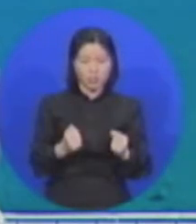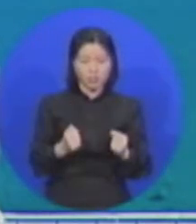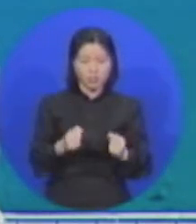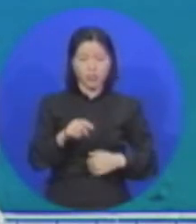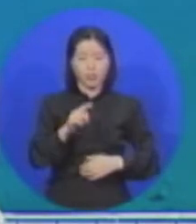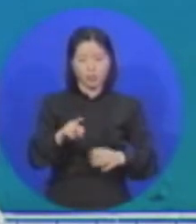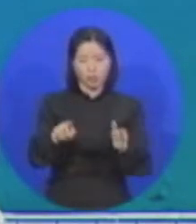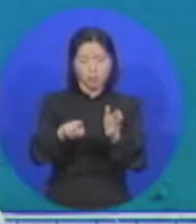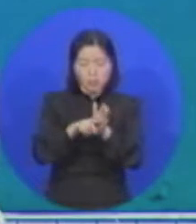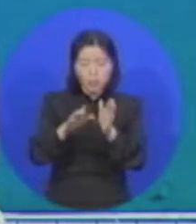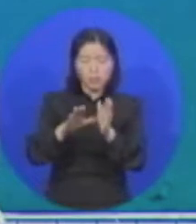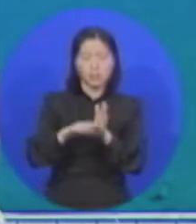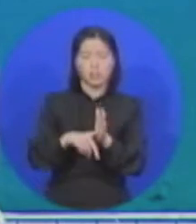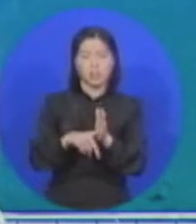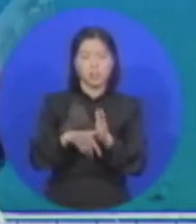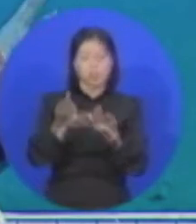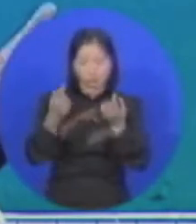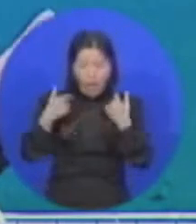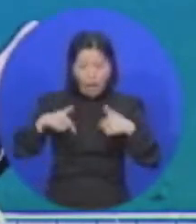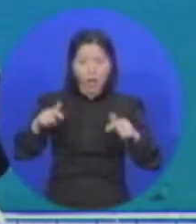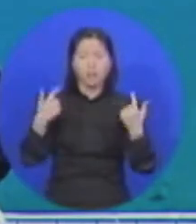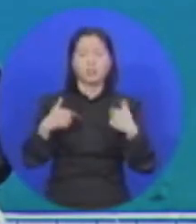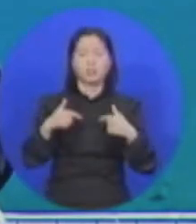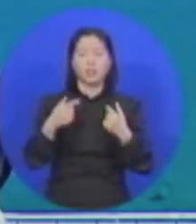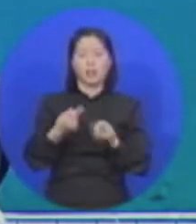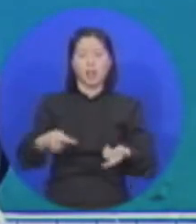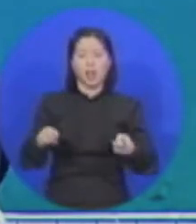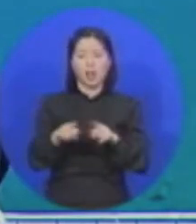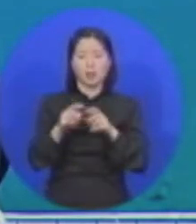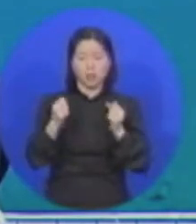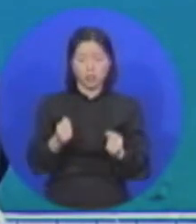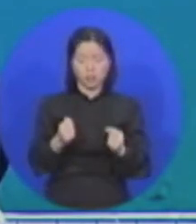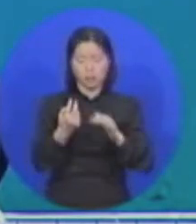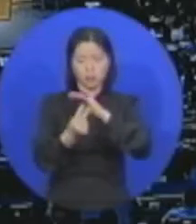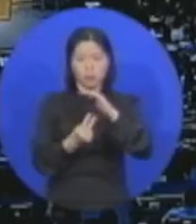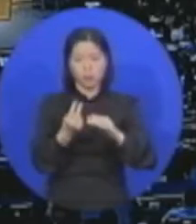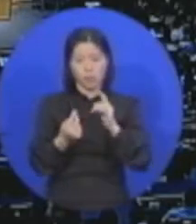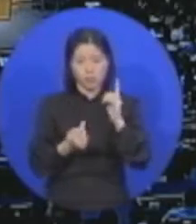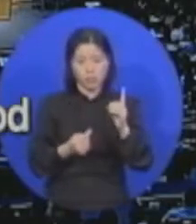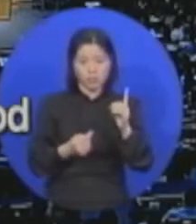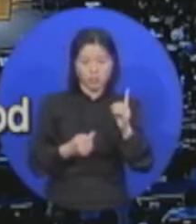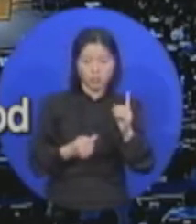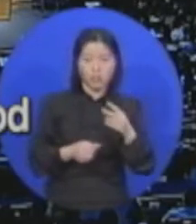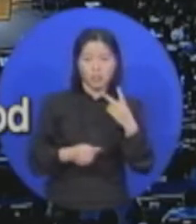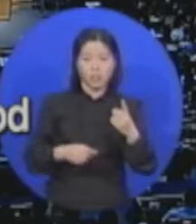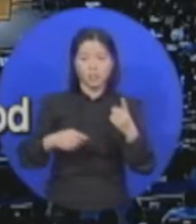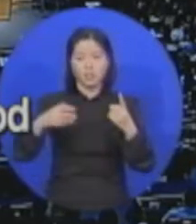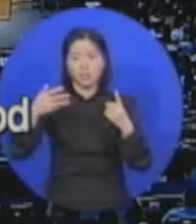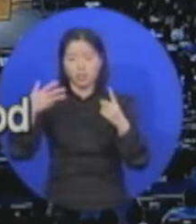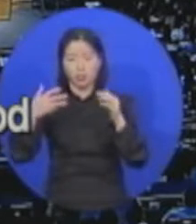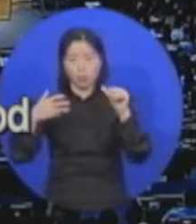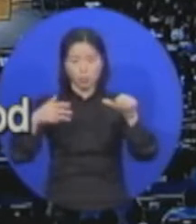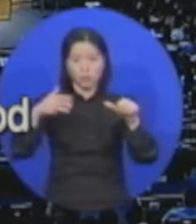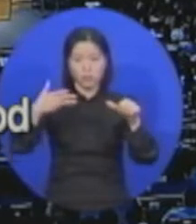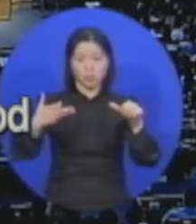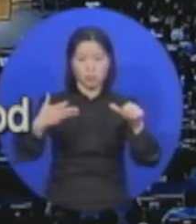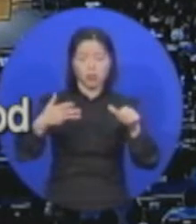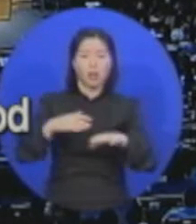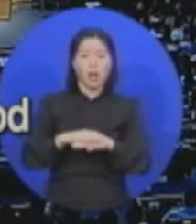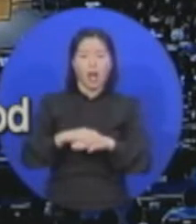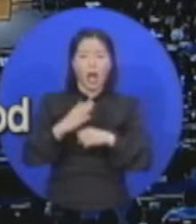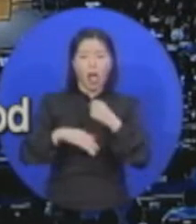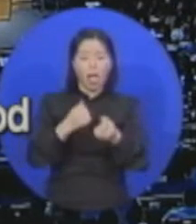마귀는 나를 어떻게 못해요 요한일서 5장 18절에 하나님께로부터 난 자는 다